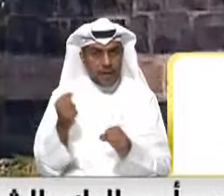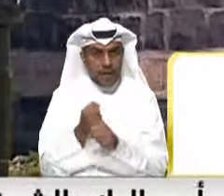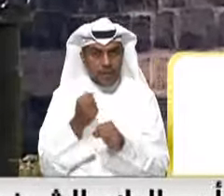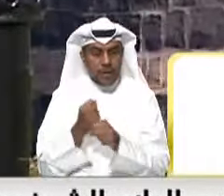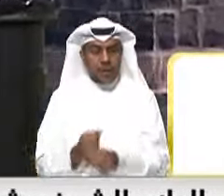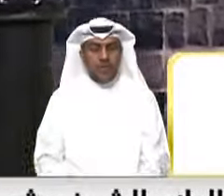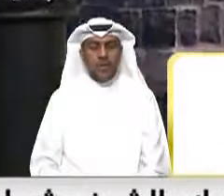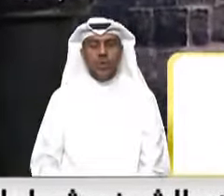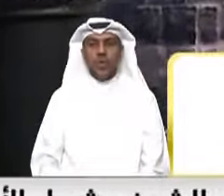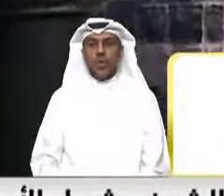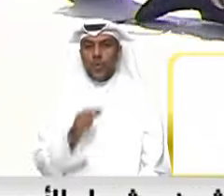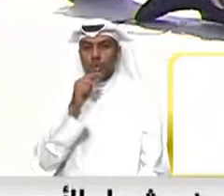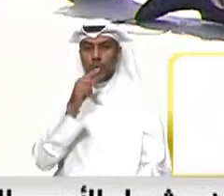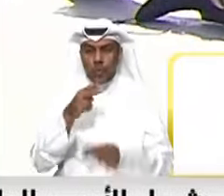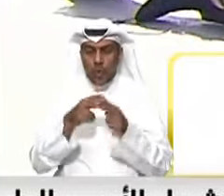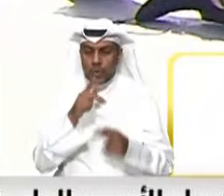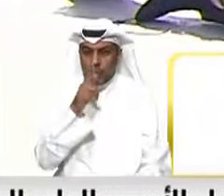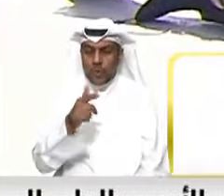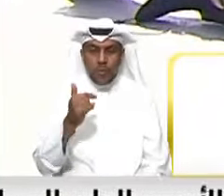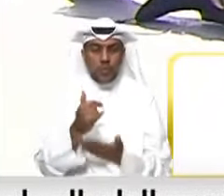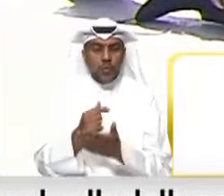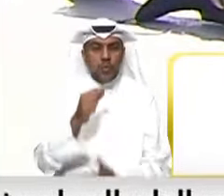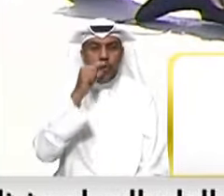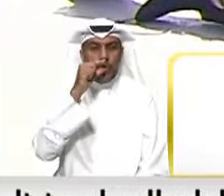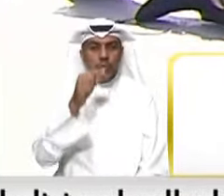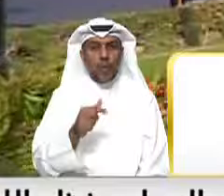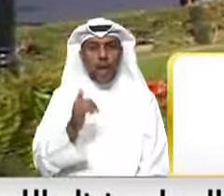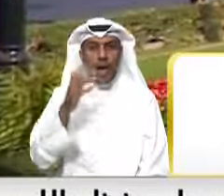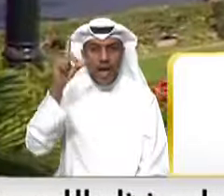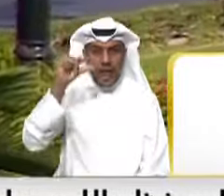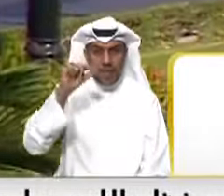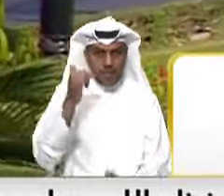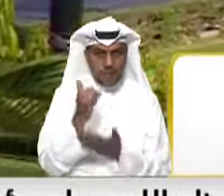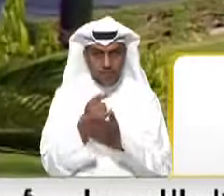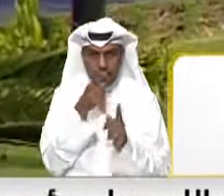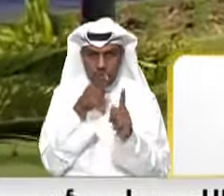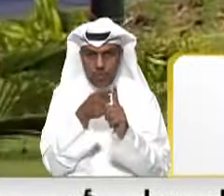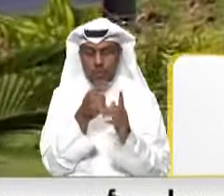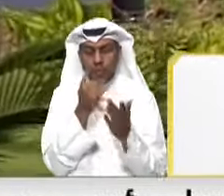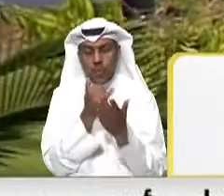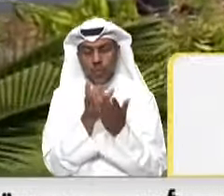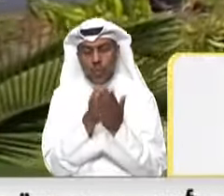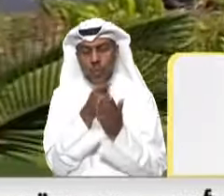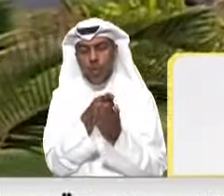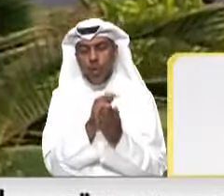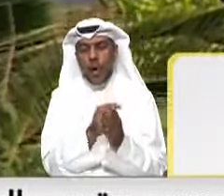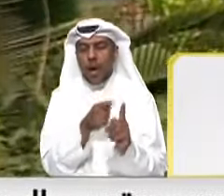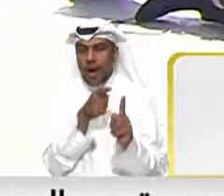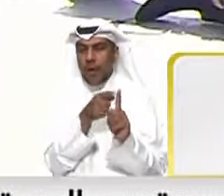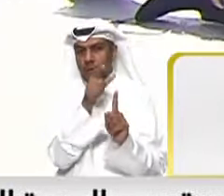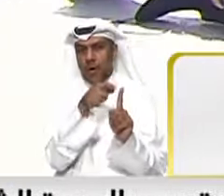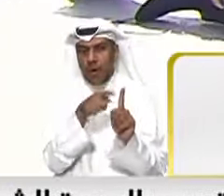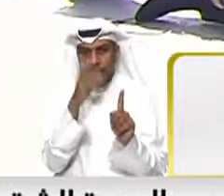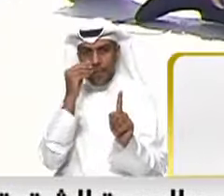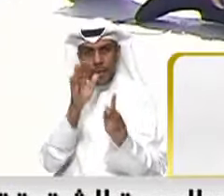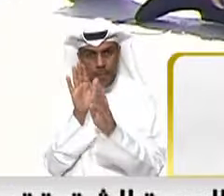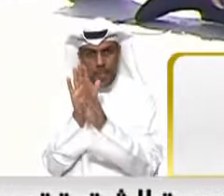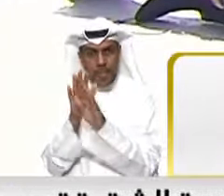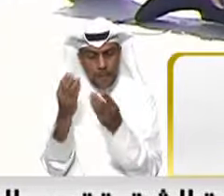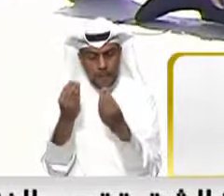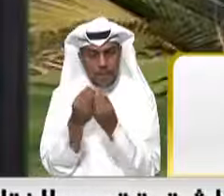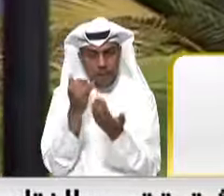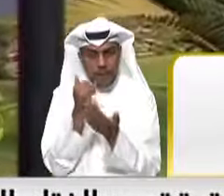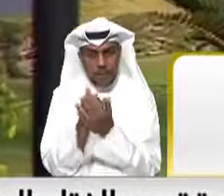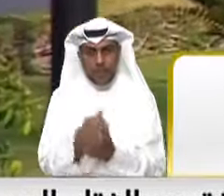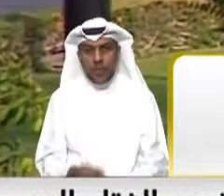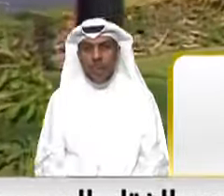الدكتور خالد العناني لمنصب مدير عام منظمة اليونسكو، وكذا تأييد مصر